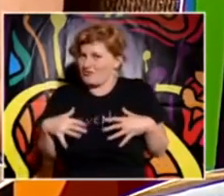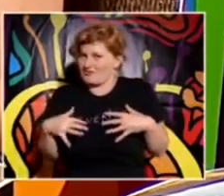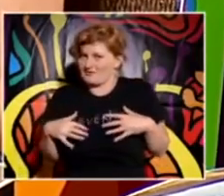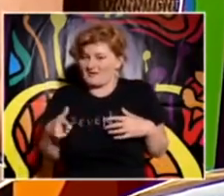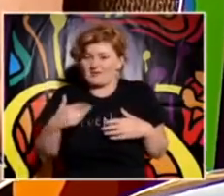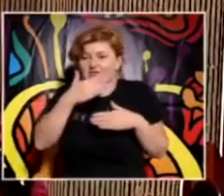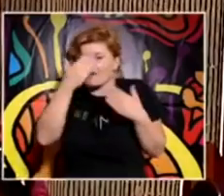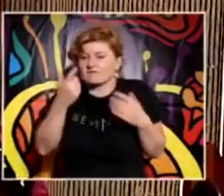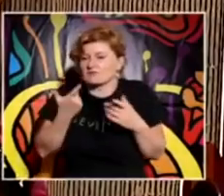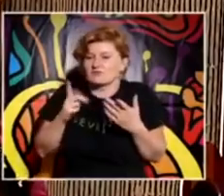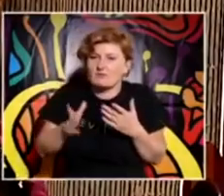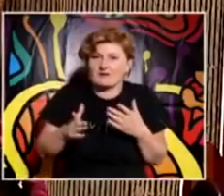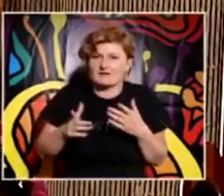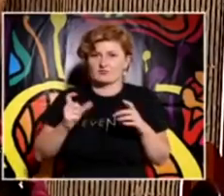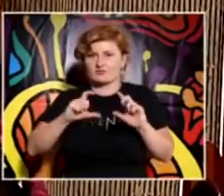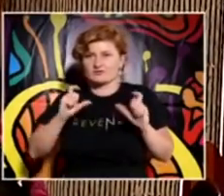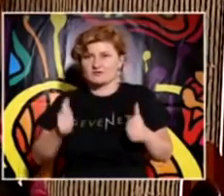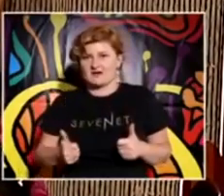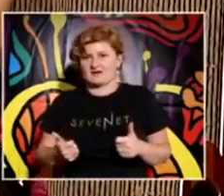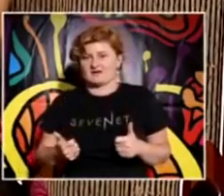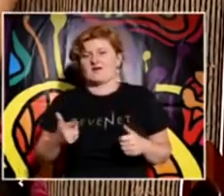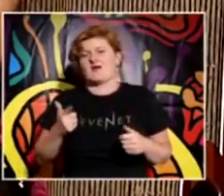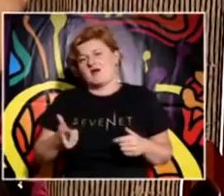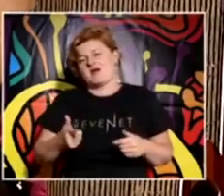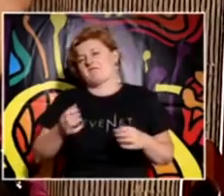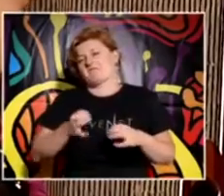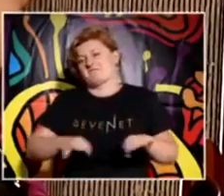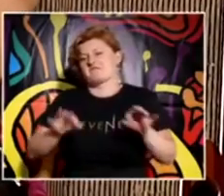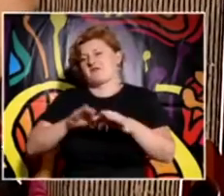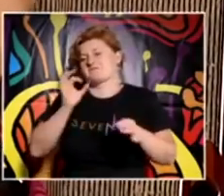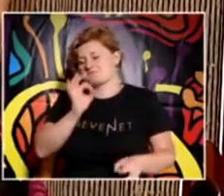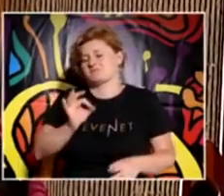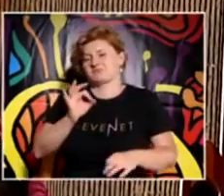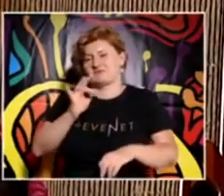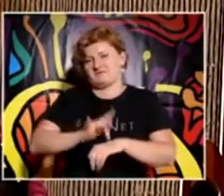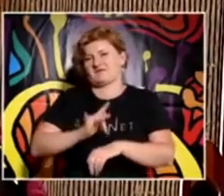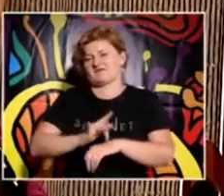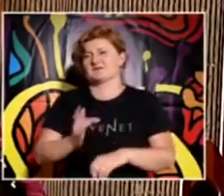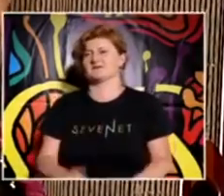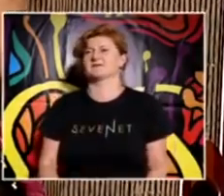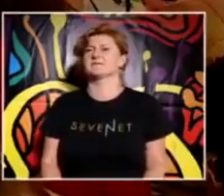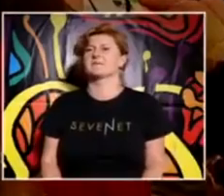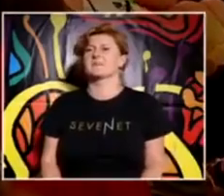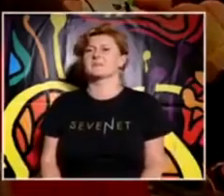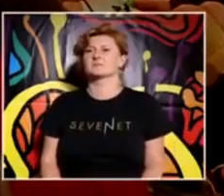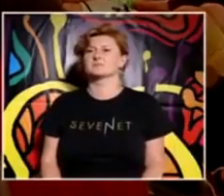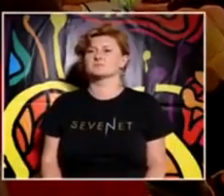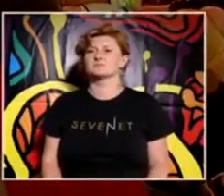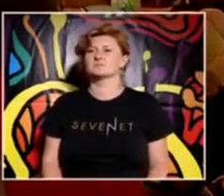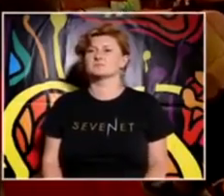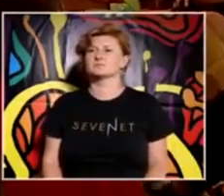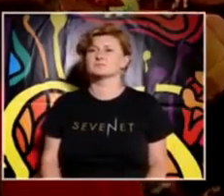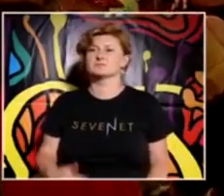nie wiedzieliśmy, co się wydarzy, ale finalnie okazało się, że to był dobry wybór i że dobrze, że zaryzykowaliśmy w tym momencie. Ja myślę, że